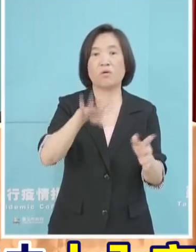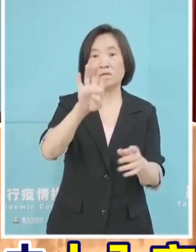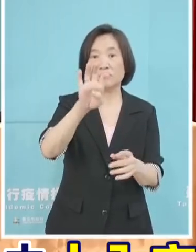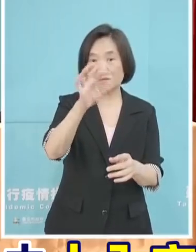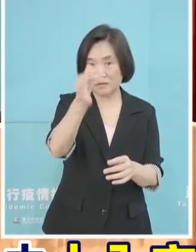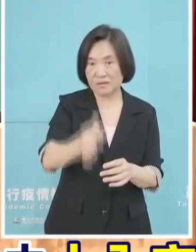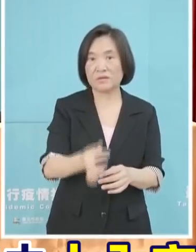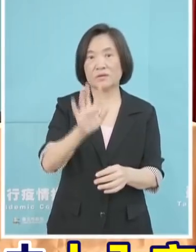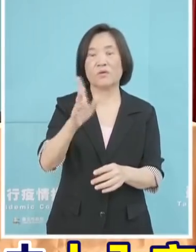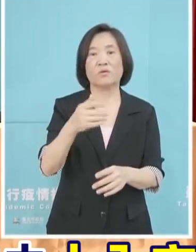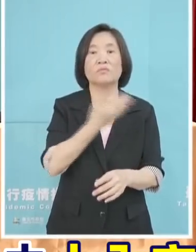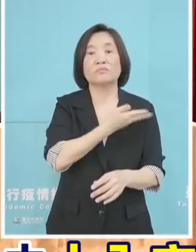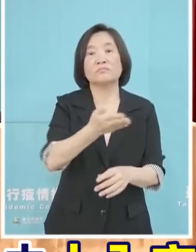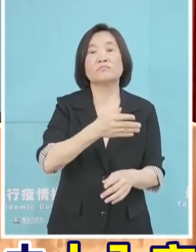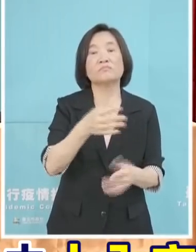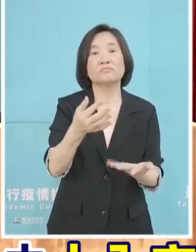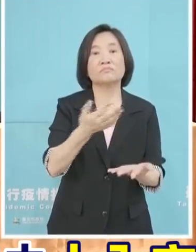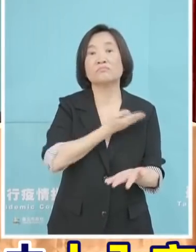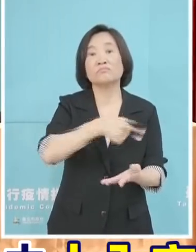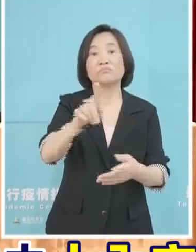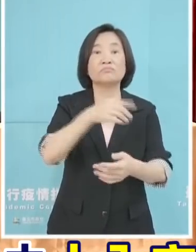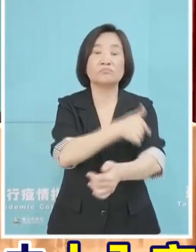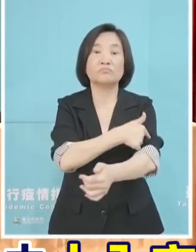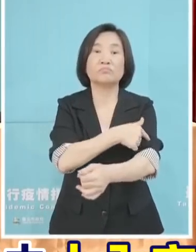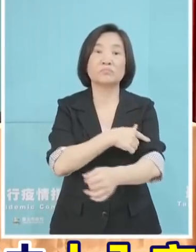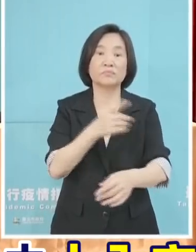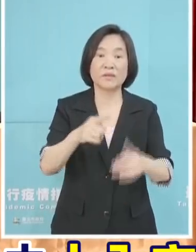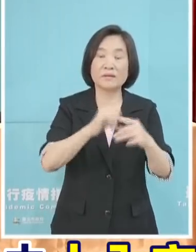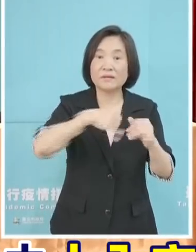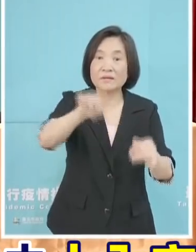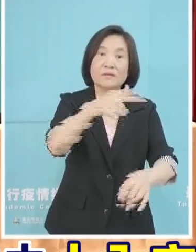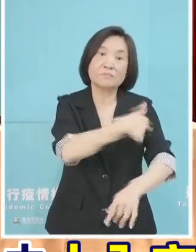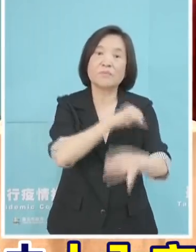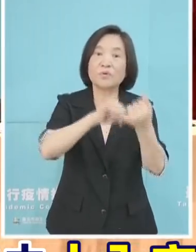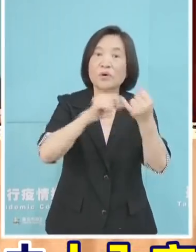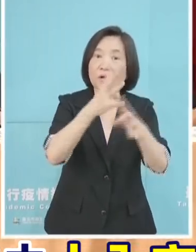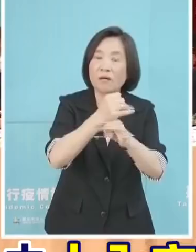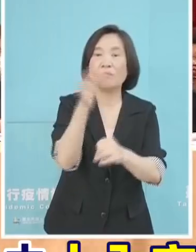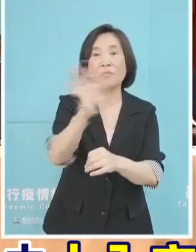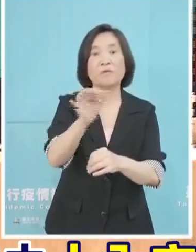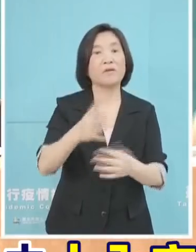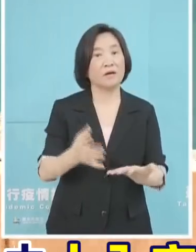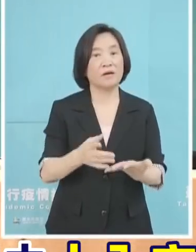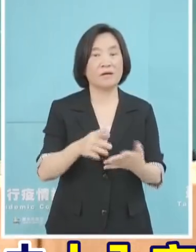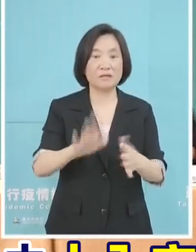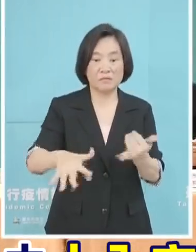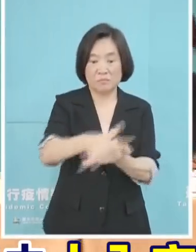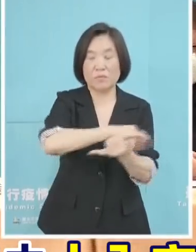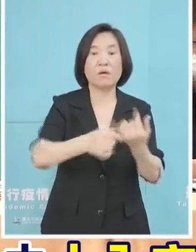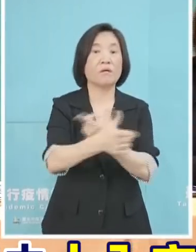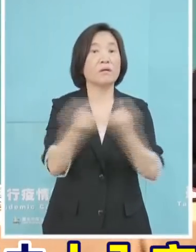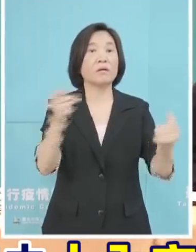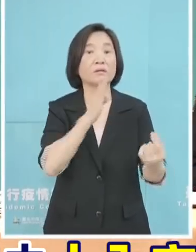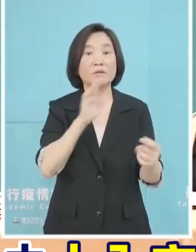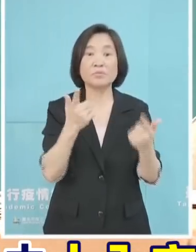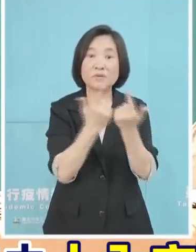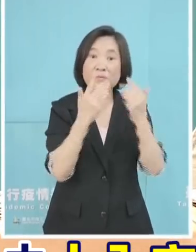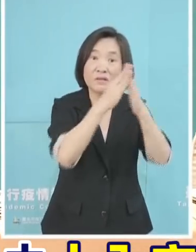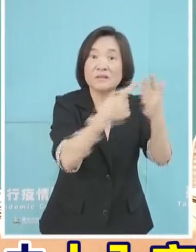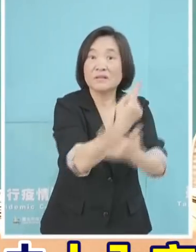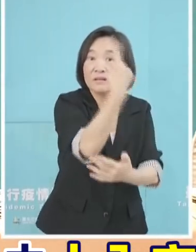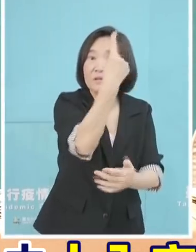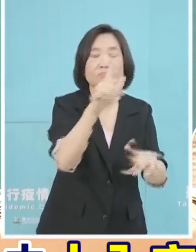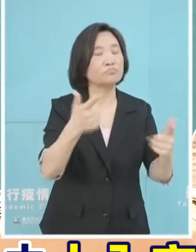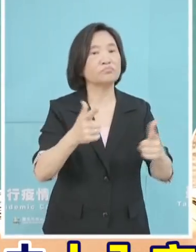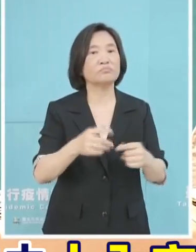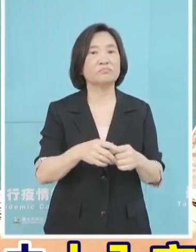40亿的相关预算来做支应，可以让接种疫苗的民众免挂号费。这个政策全台湾人民一致，并非是只有台北市